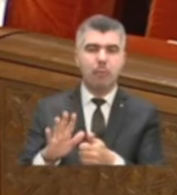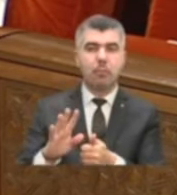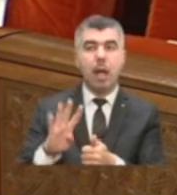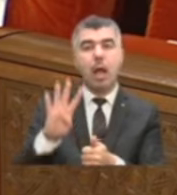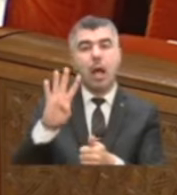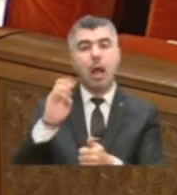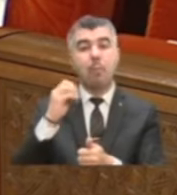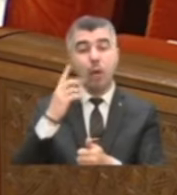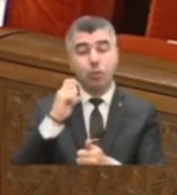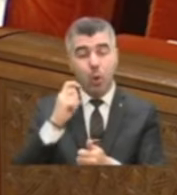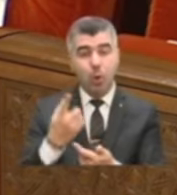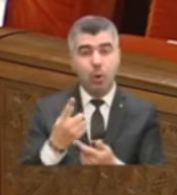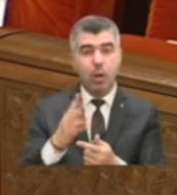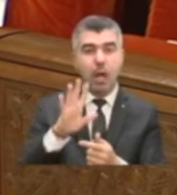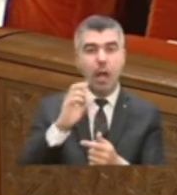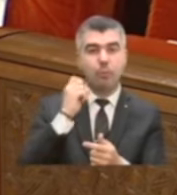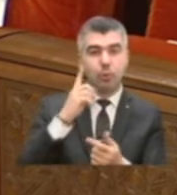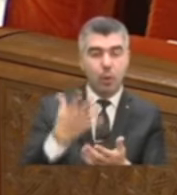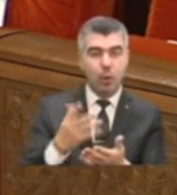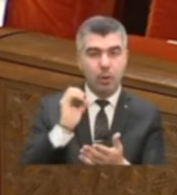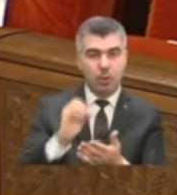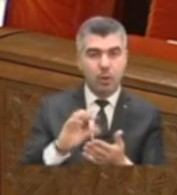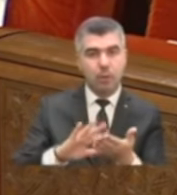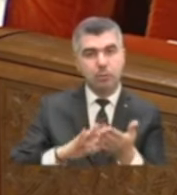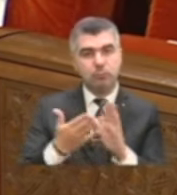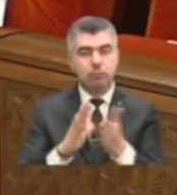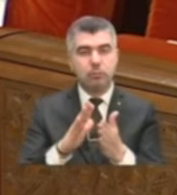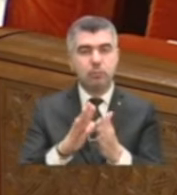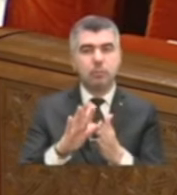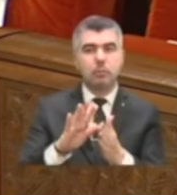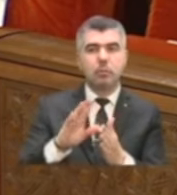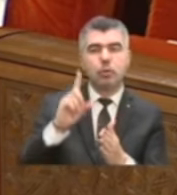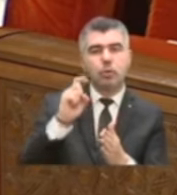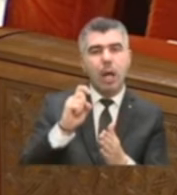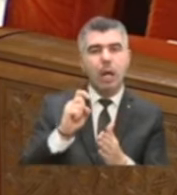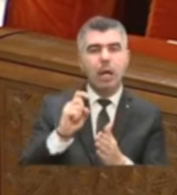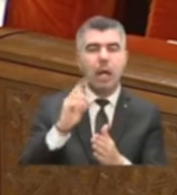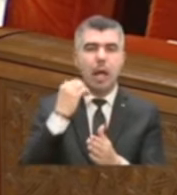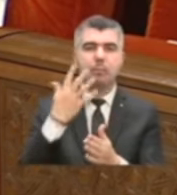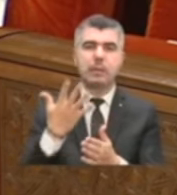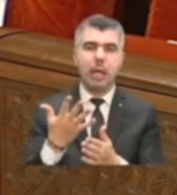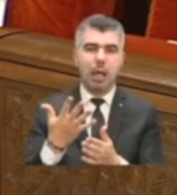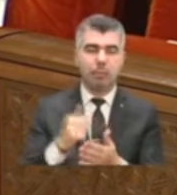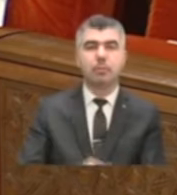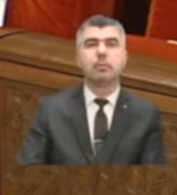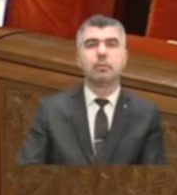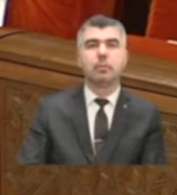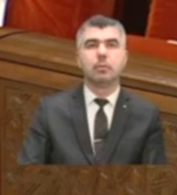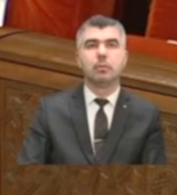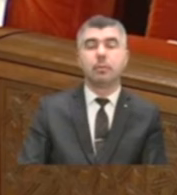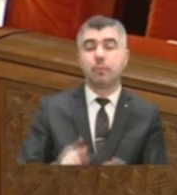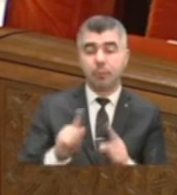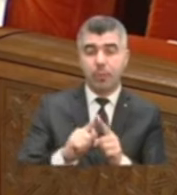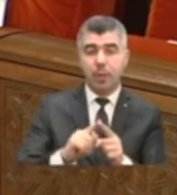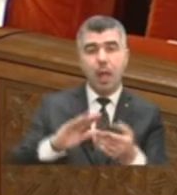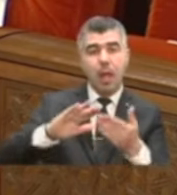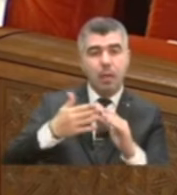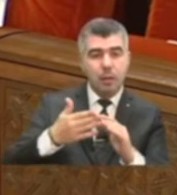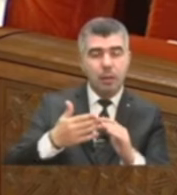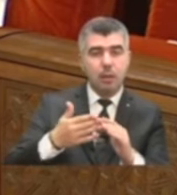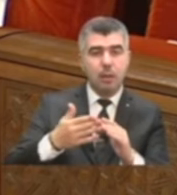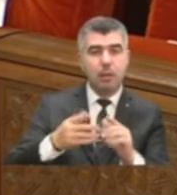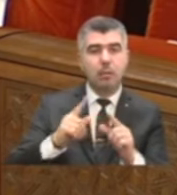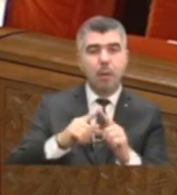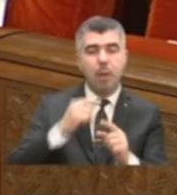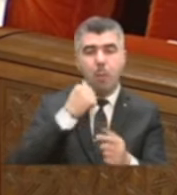شهور لأنه غادي، ولكن معدل ما بين 35 و 65 يوم. الرقمنه وبريد